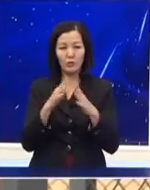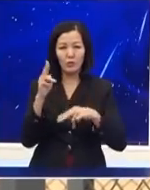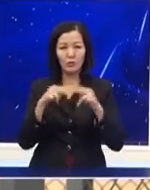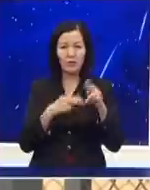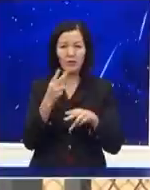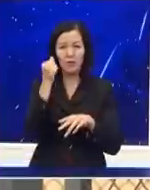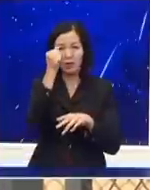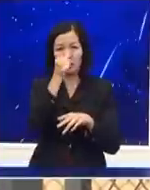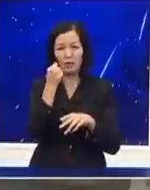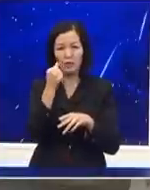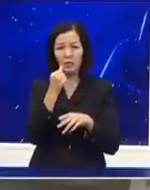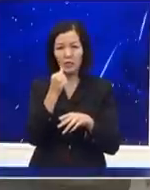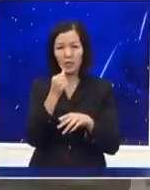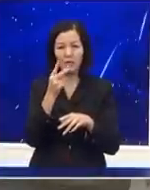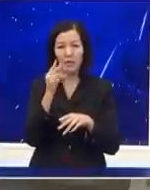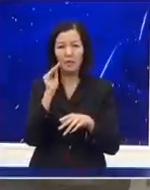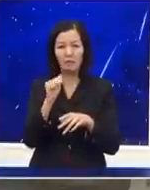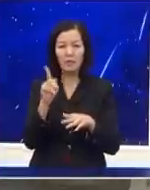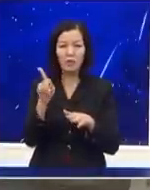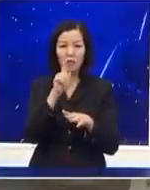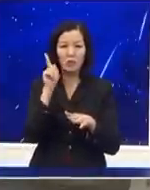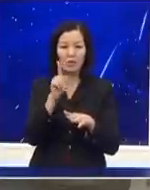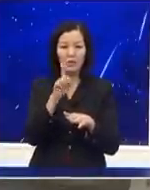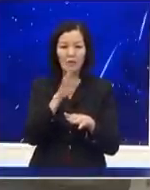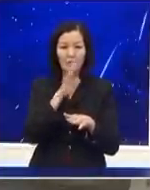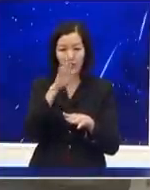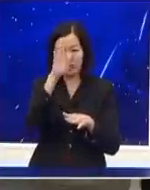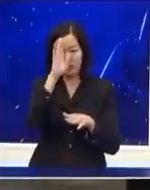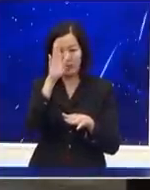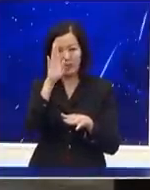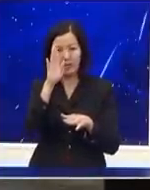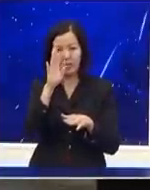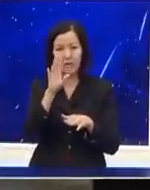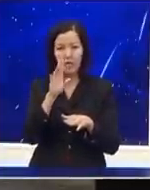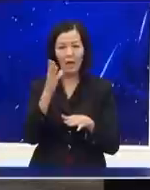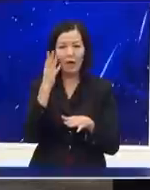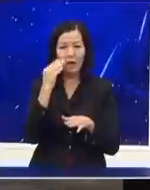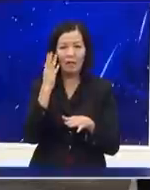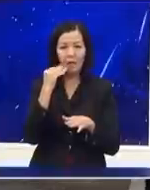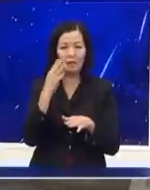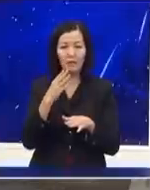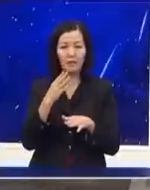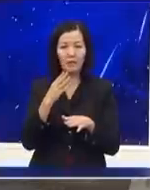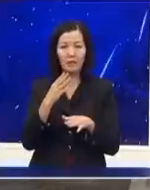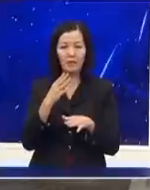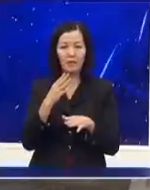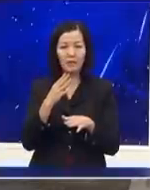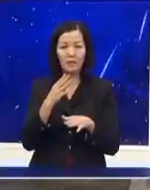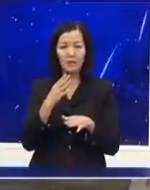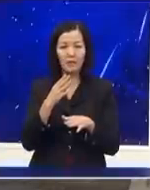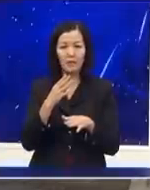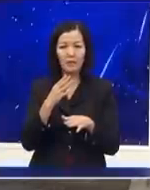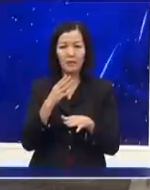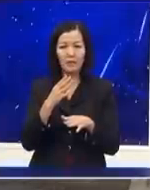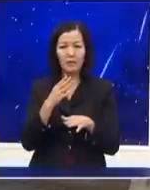ішінде маған айтады, 2000-дай жас жігіттер, қыздар Алматы өңіріне үлкен тажы,